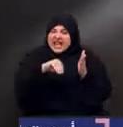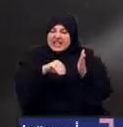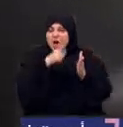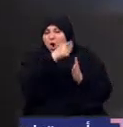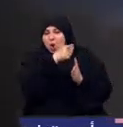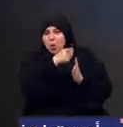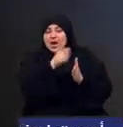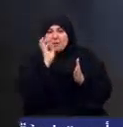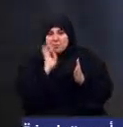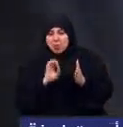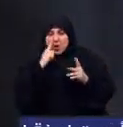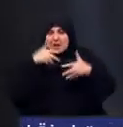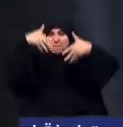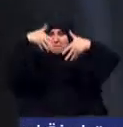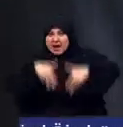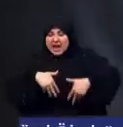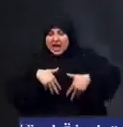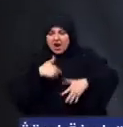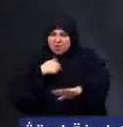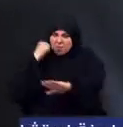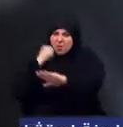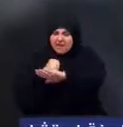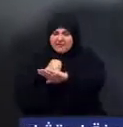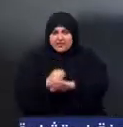بذلك المناعة المكتسبة.